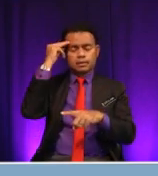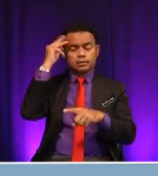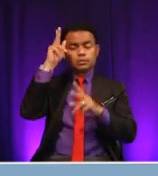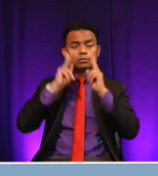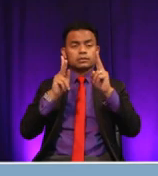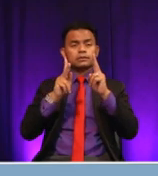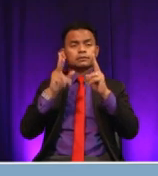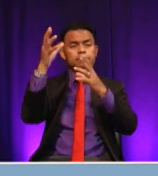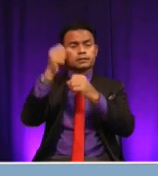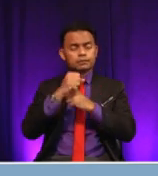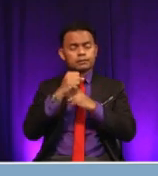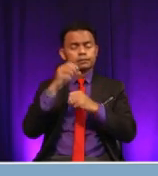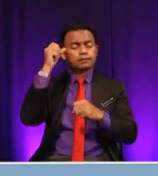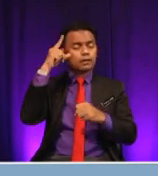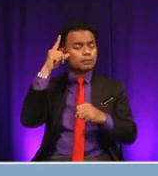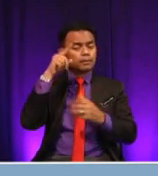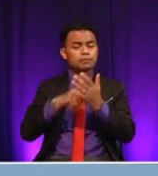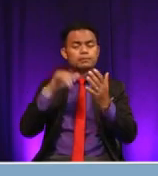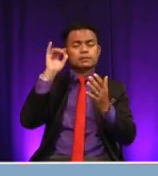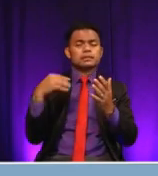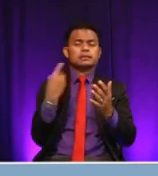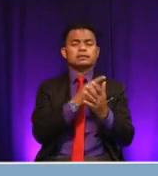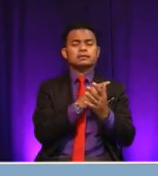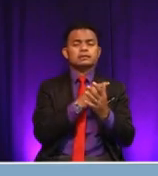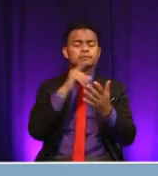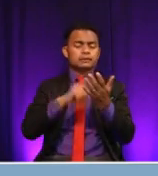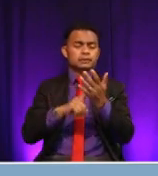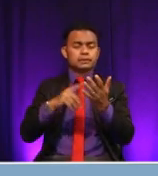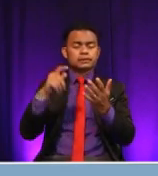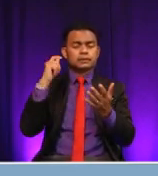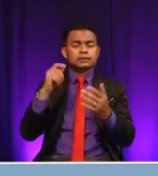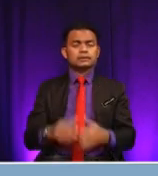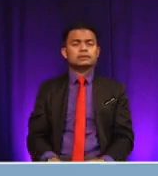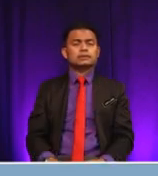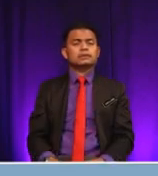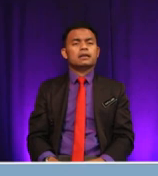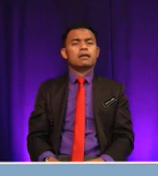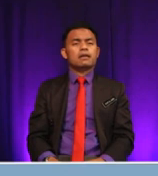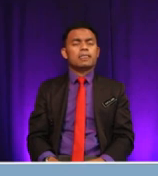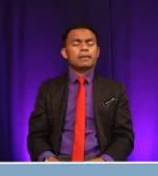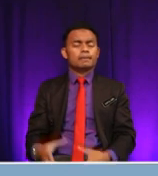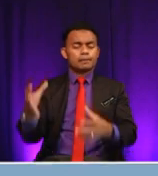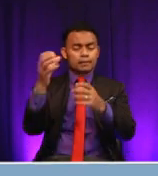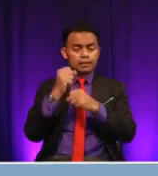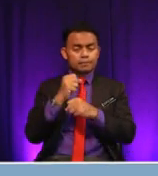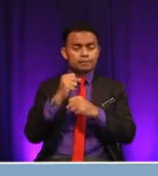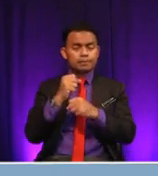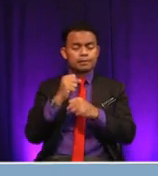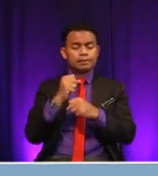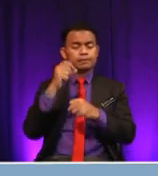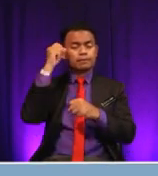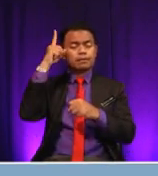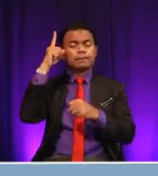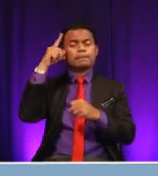Maksudnya yang kita bincangkan tadi dapat memahami ciri-ciri gurindamnya Oke dapat memahami persoalan yang